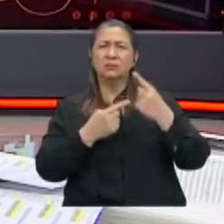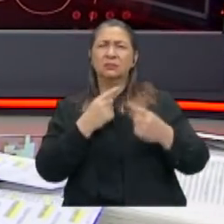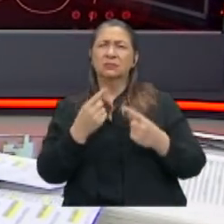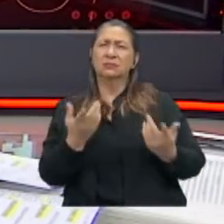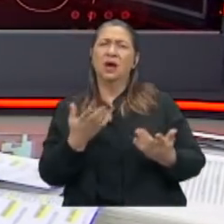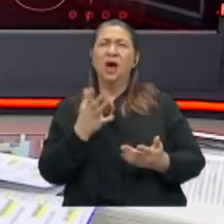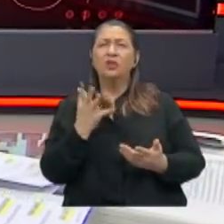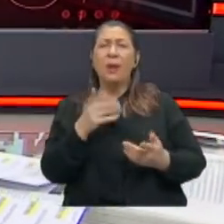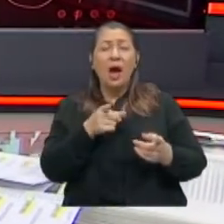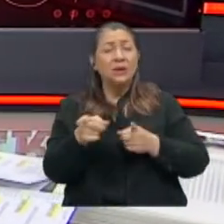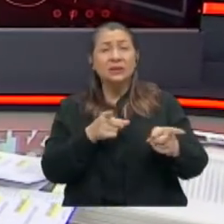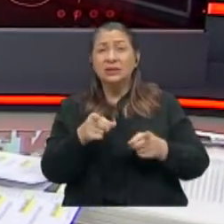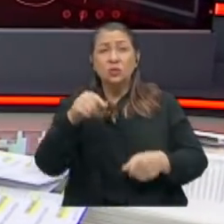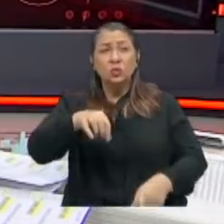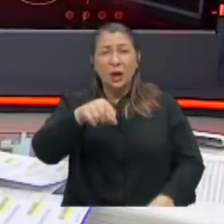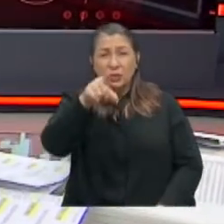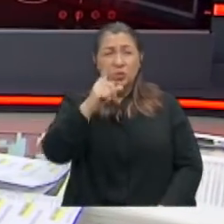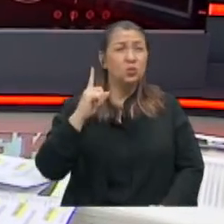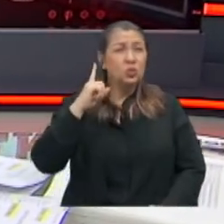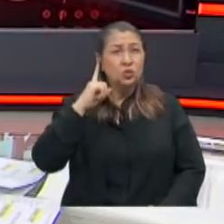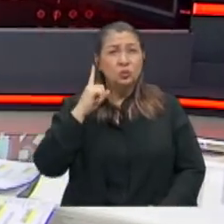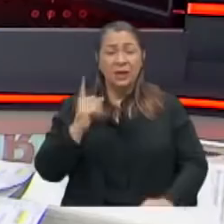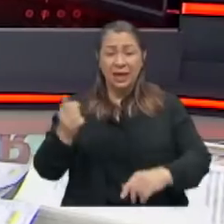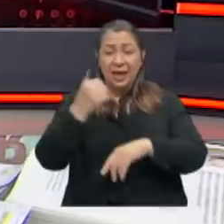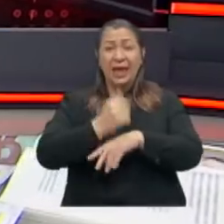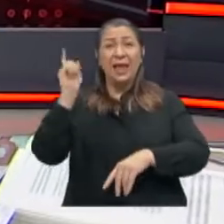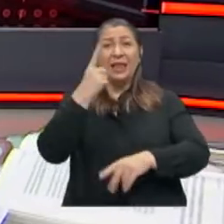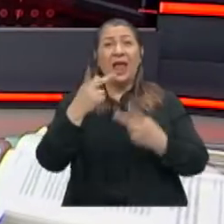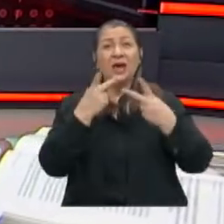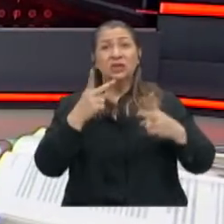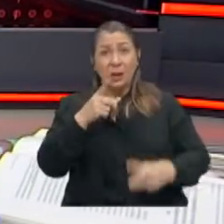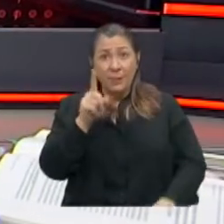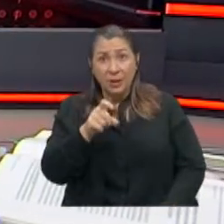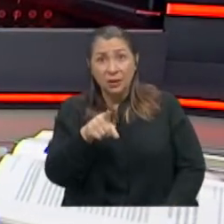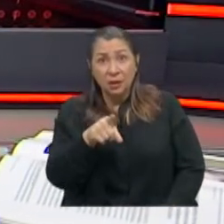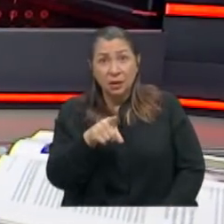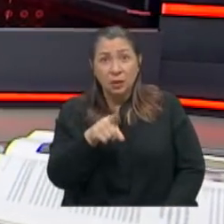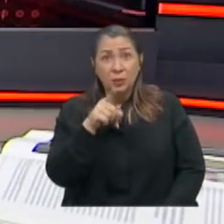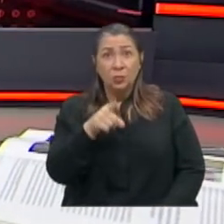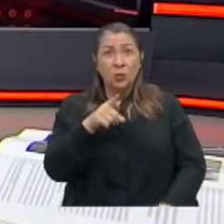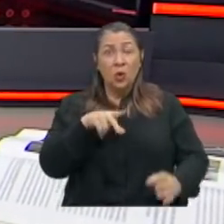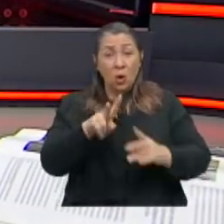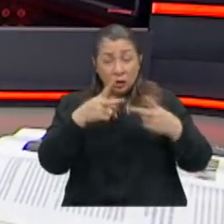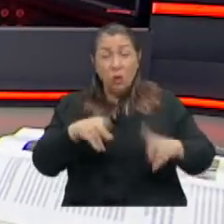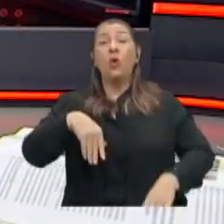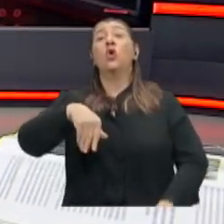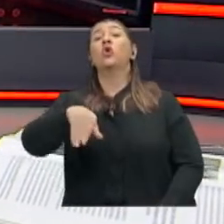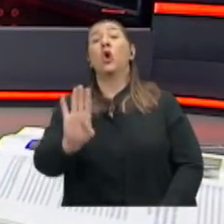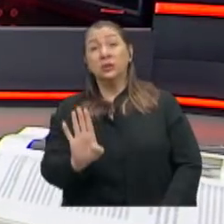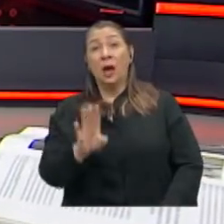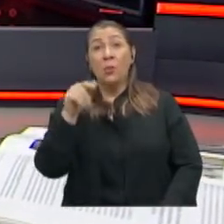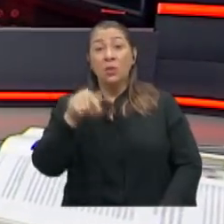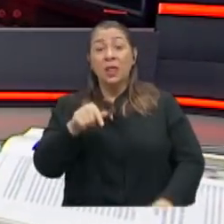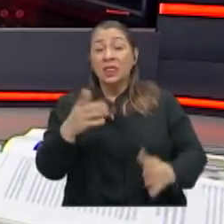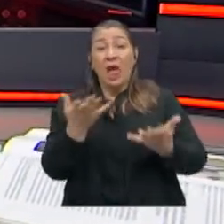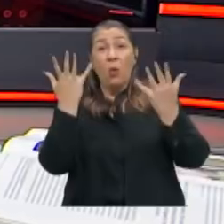Acaba hangisi? Şu anda şu duyduğumuz iktidardan gelen açıklamalar mı buna yol açıyor? Yoksa burada